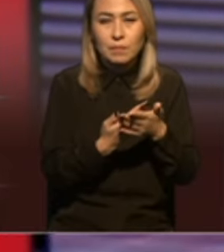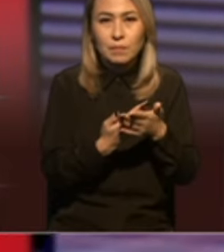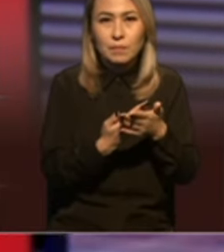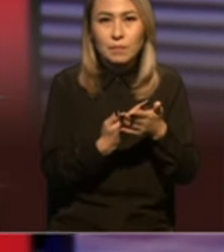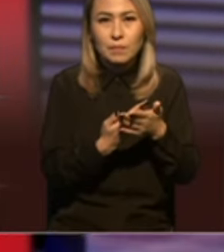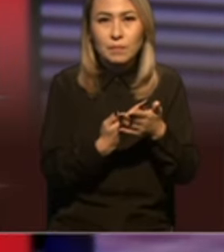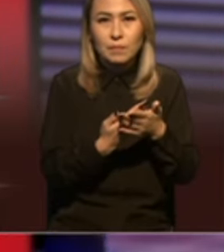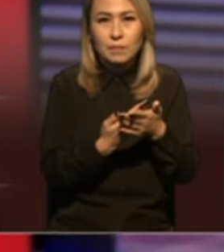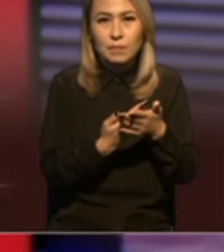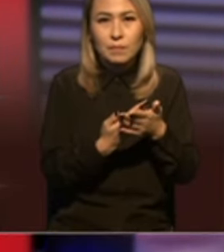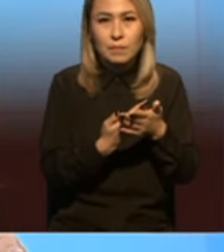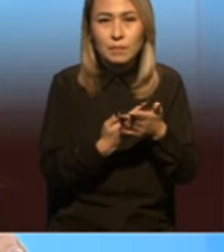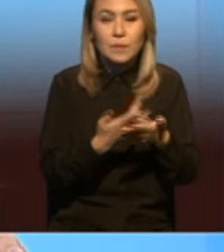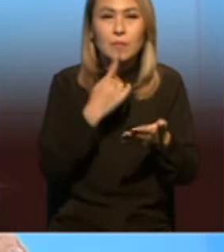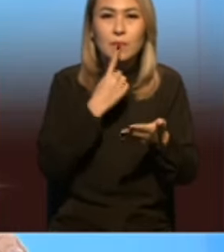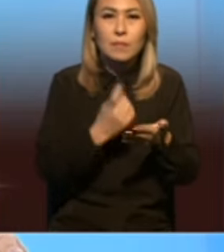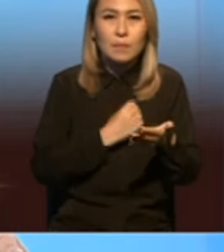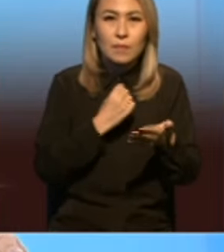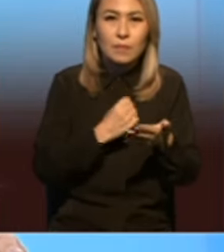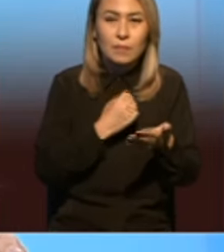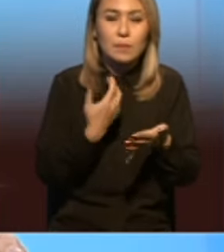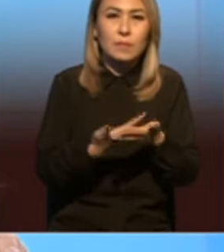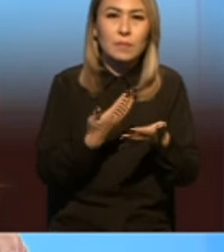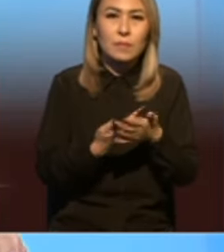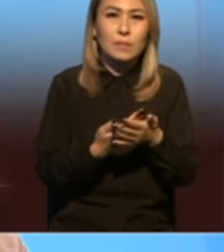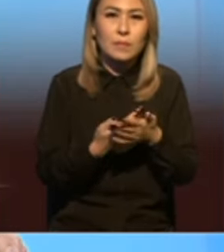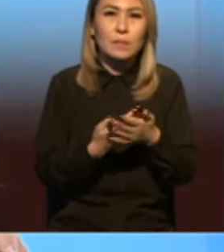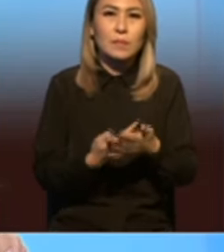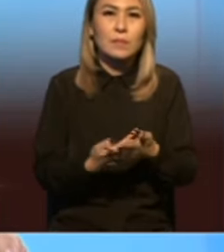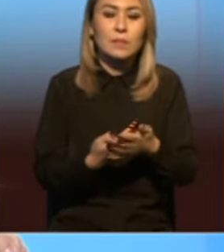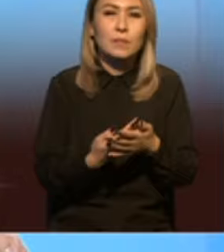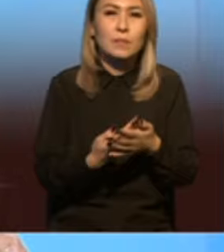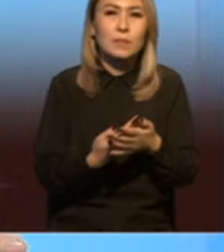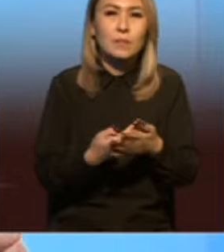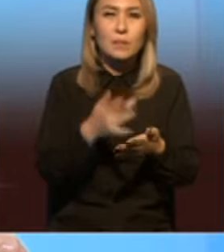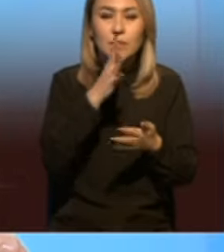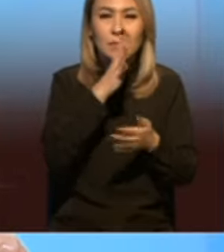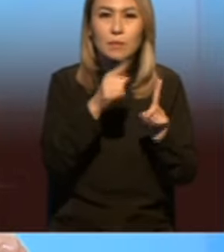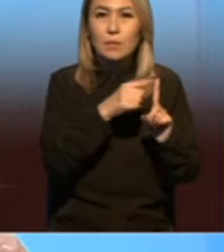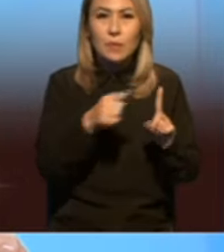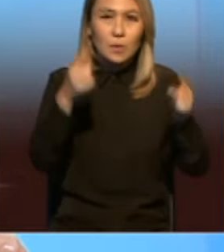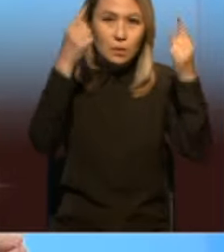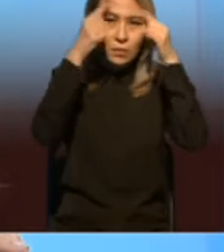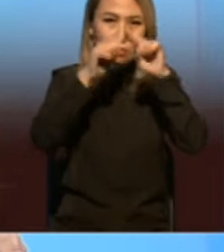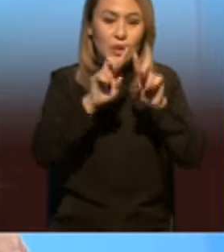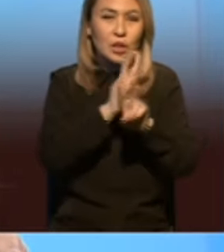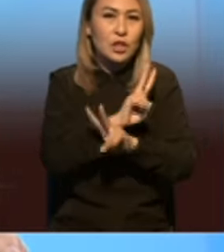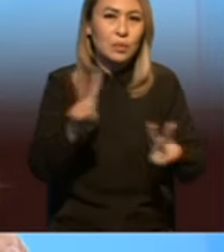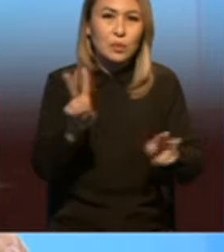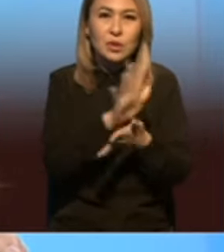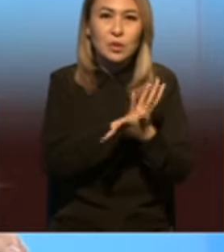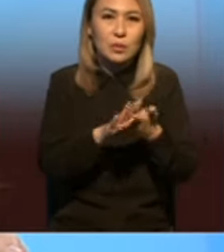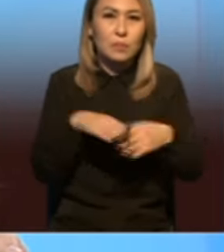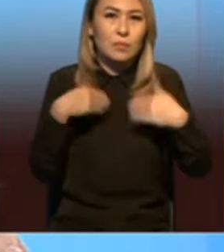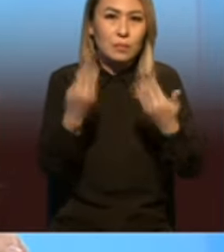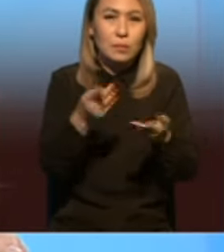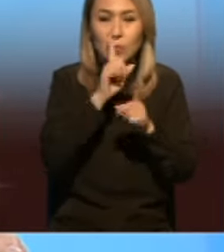не айтып кетті жаңа, мысалы әскери жағынан, дұрыс па? Қазір уақытта технологияны ешкімге ешкім